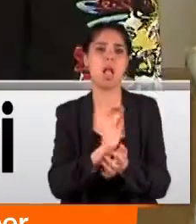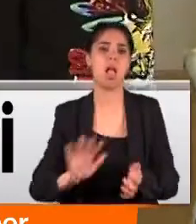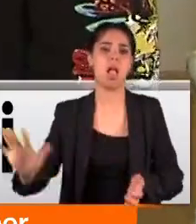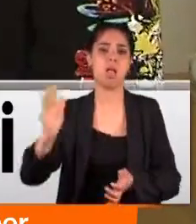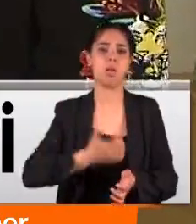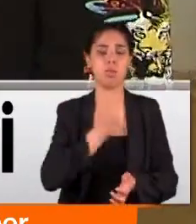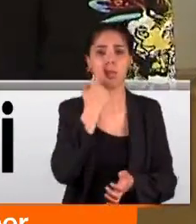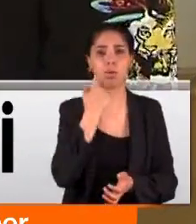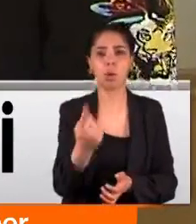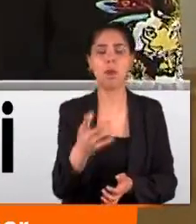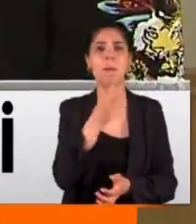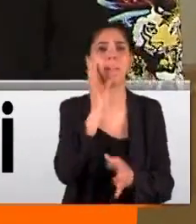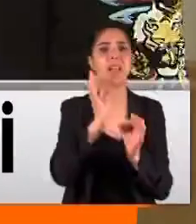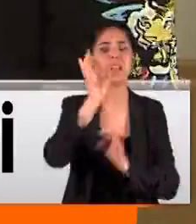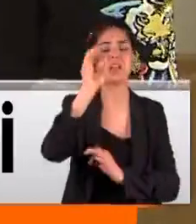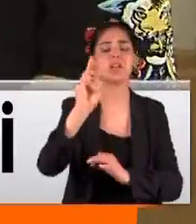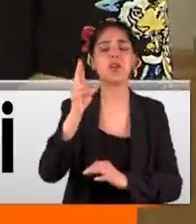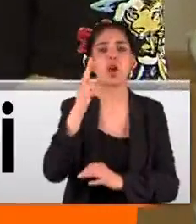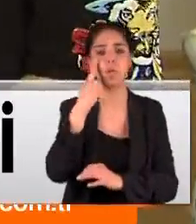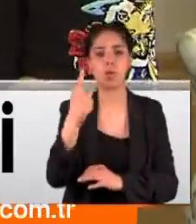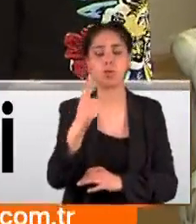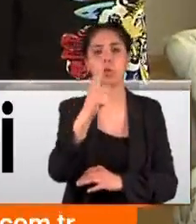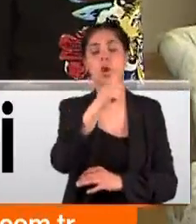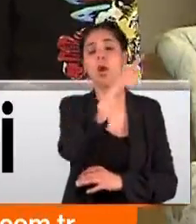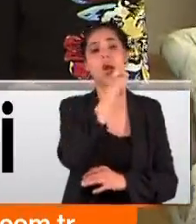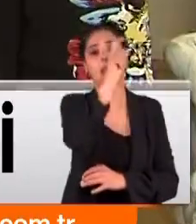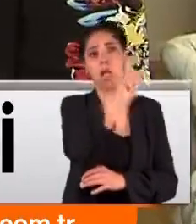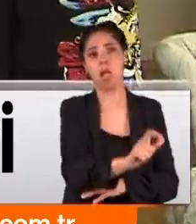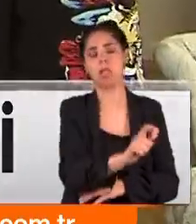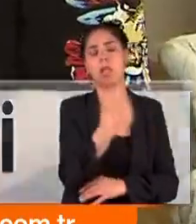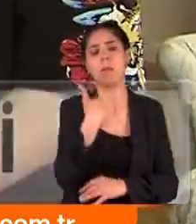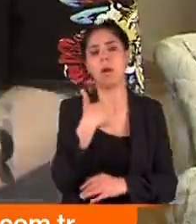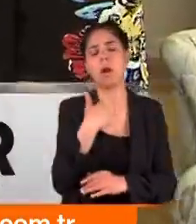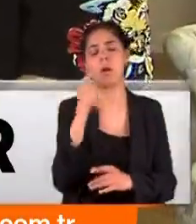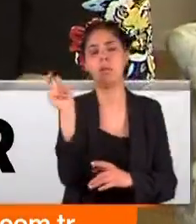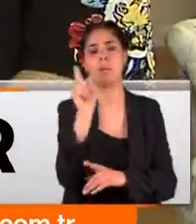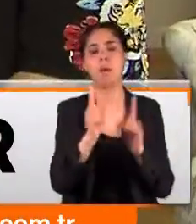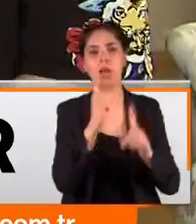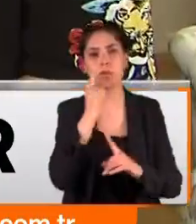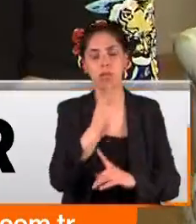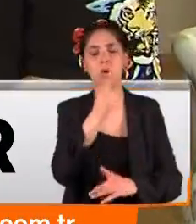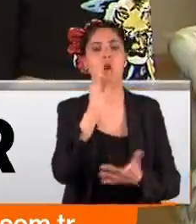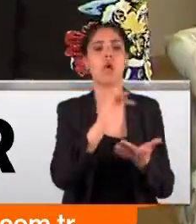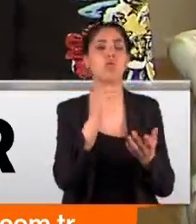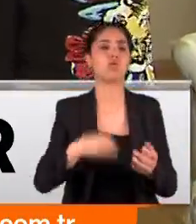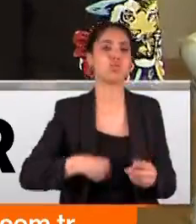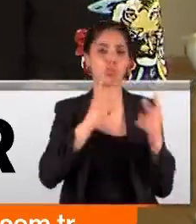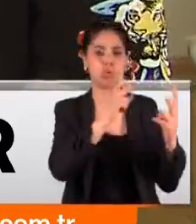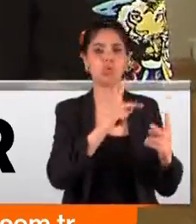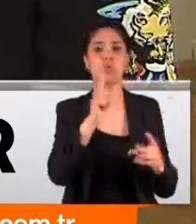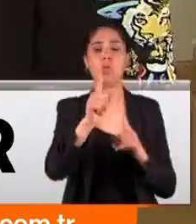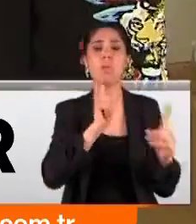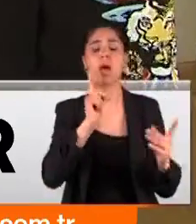büküyor bilirkişi raporuna göre zaten sürücü yüzdeyüz hatalı bulunduğu Kamu davasında da yüzük satıldı bulundu ve hala davranış